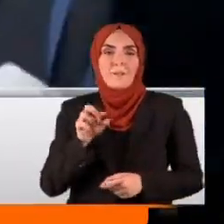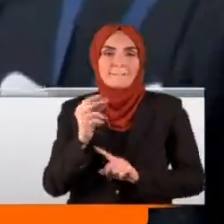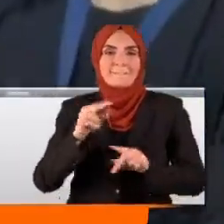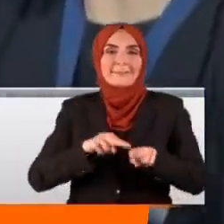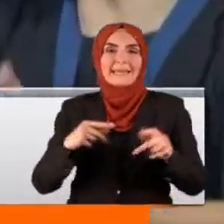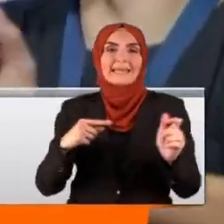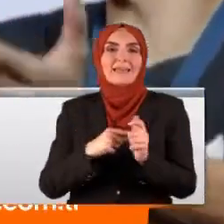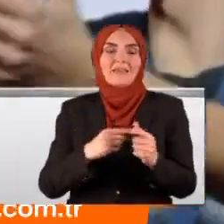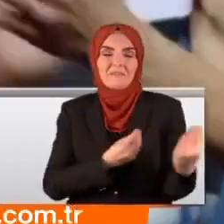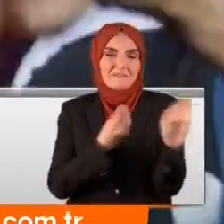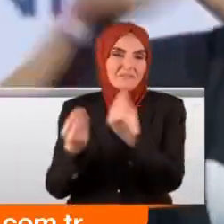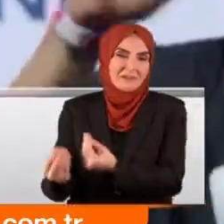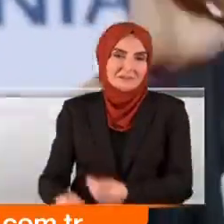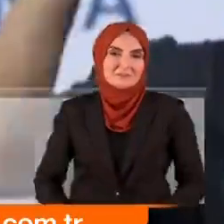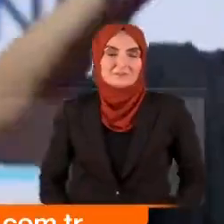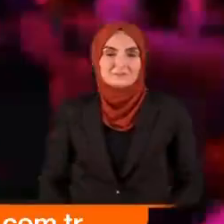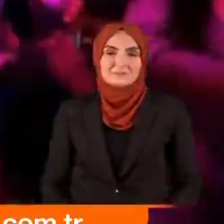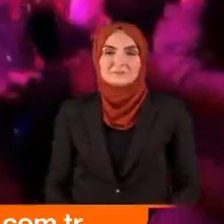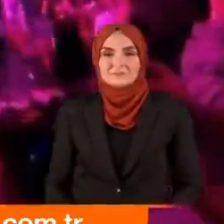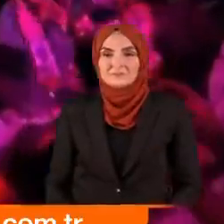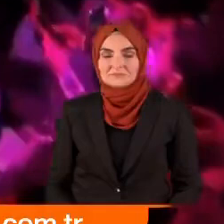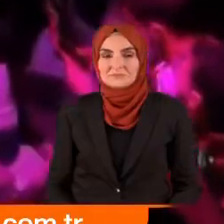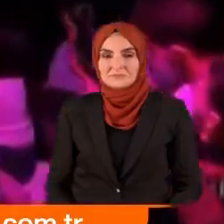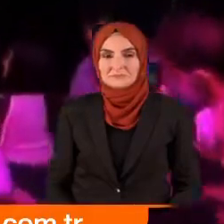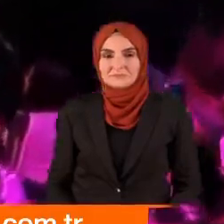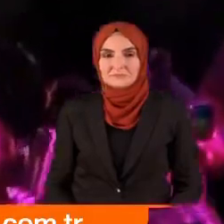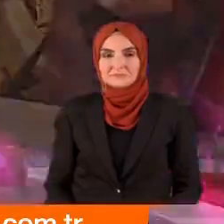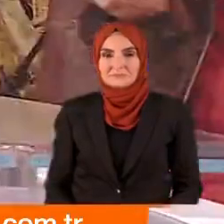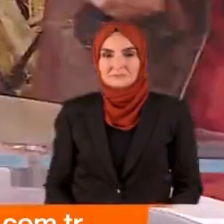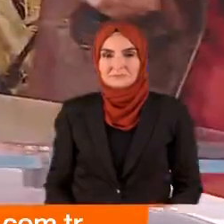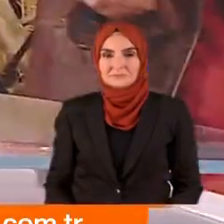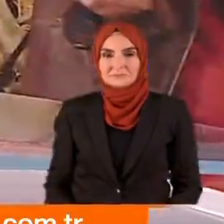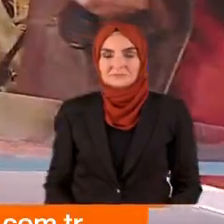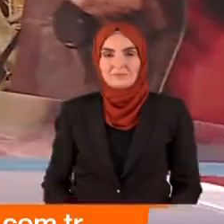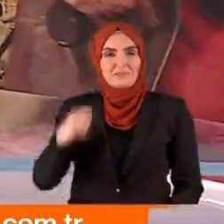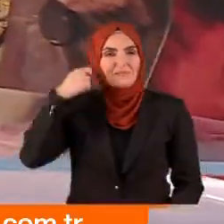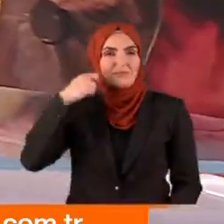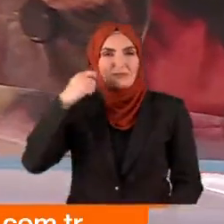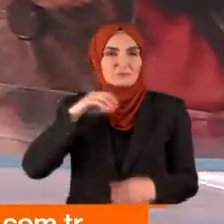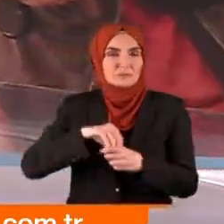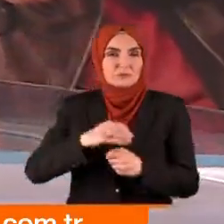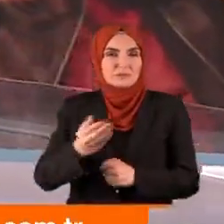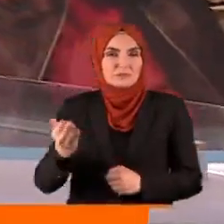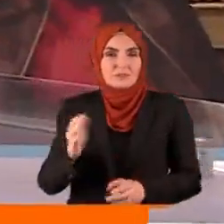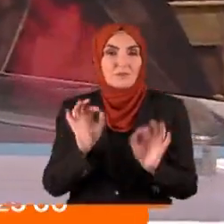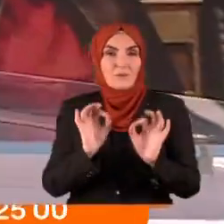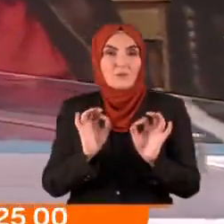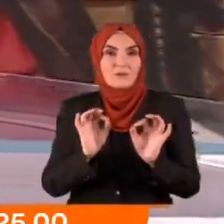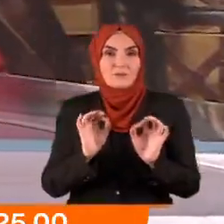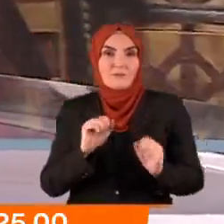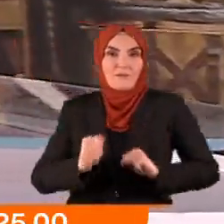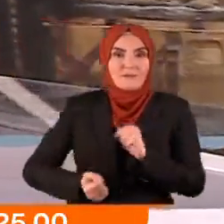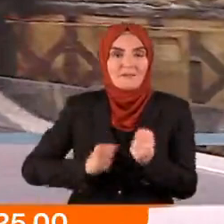F Filmlerde, özellikle de aksiyon